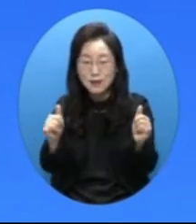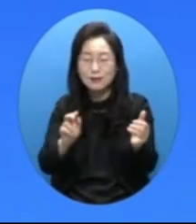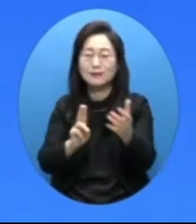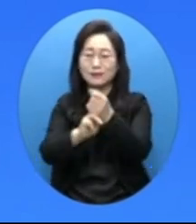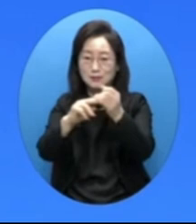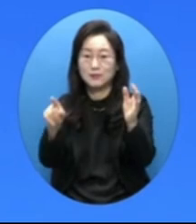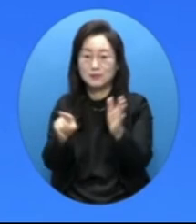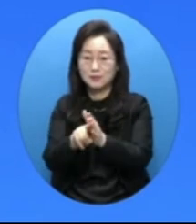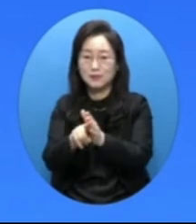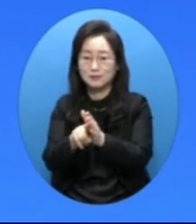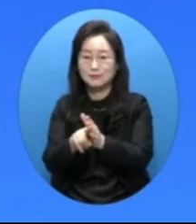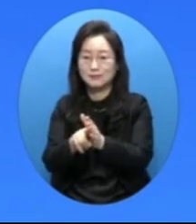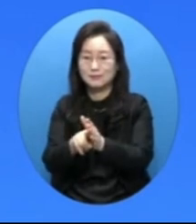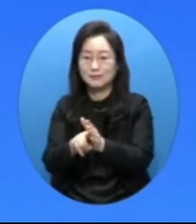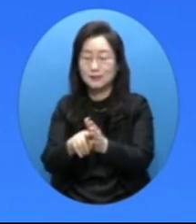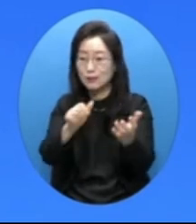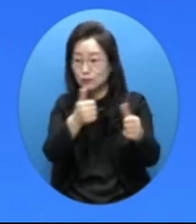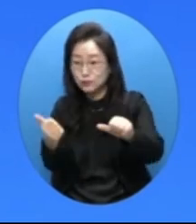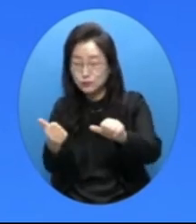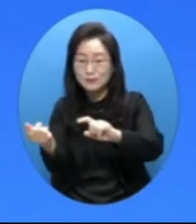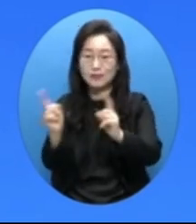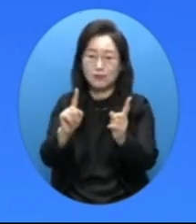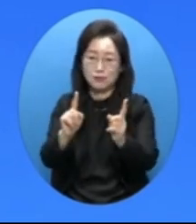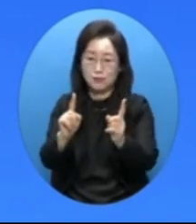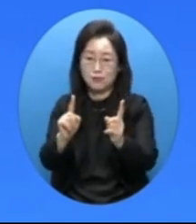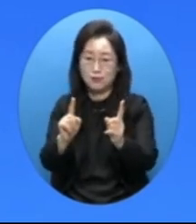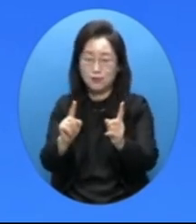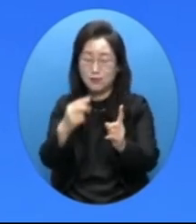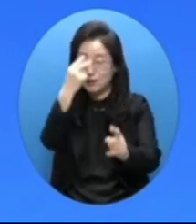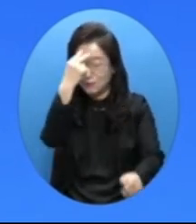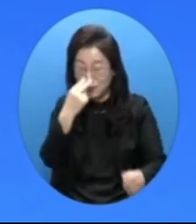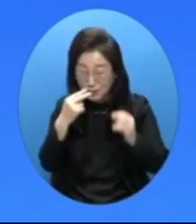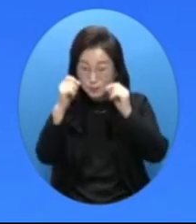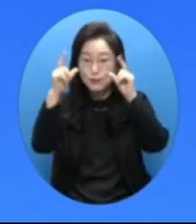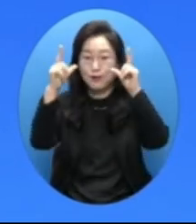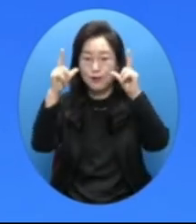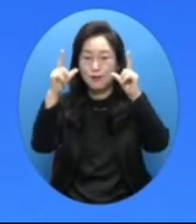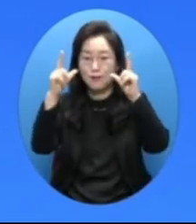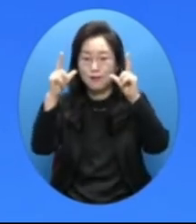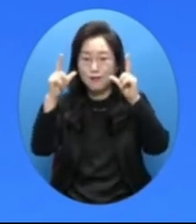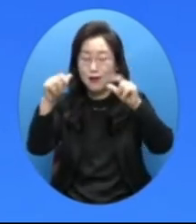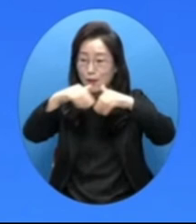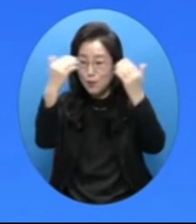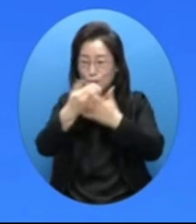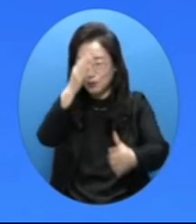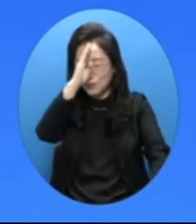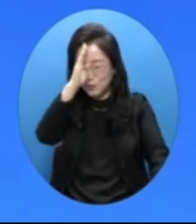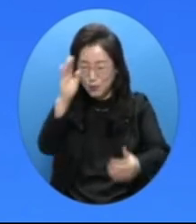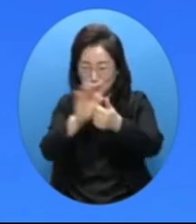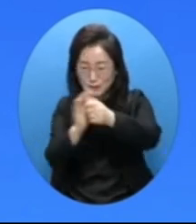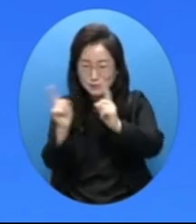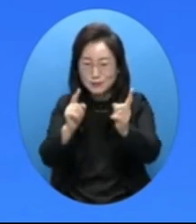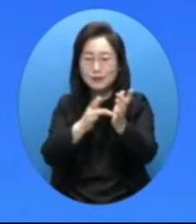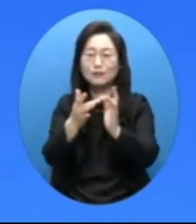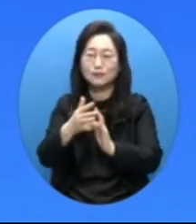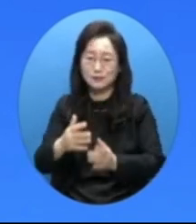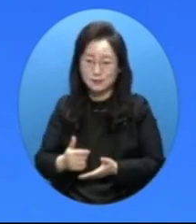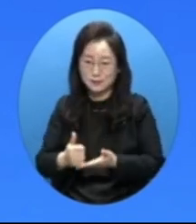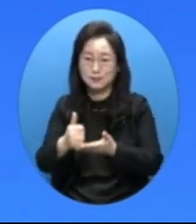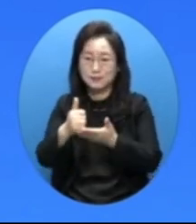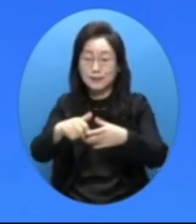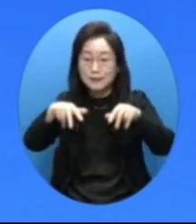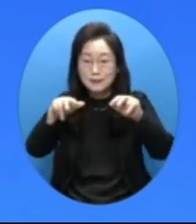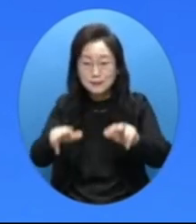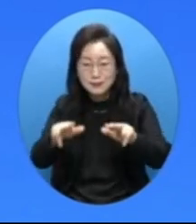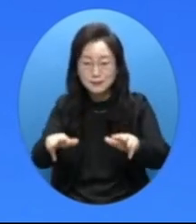기적을 믿습니다 죽은 자를 살리시고 맹인의 눈을 뜨게 하시고 모든 병자를 고신 예수님께서 지금도